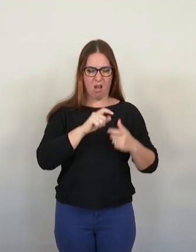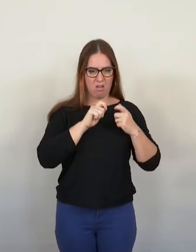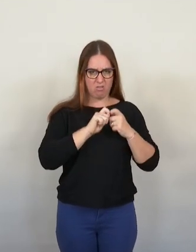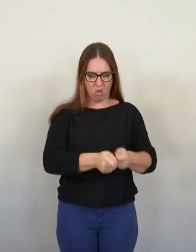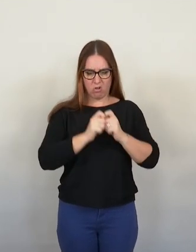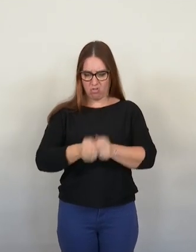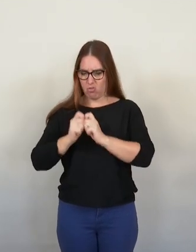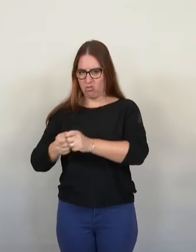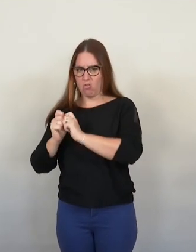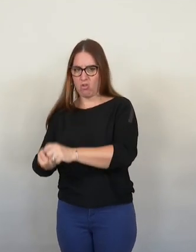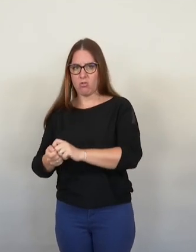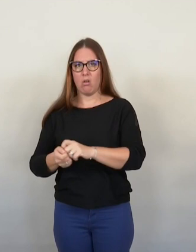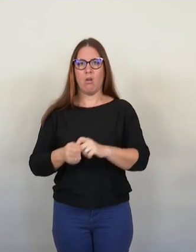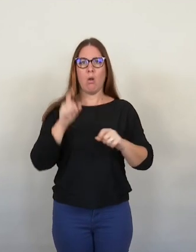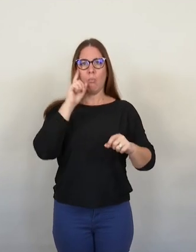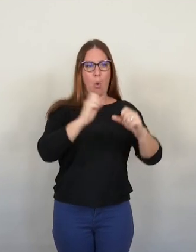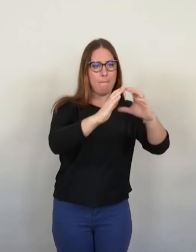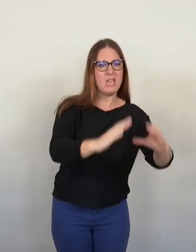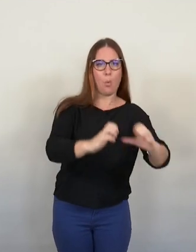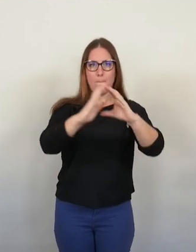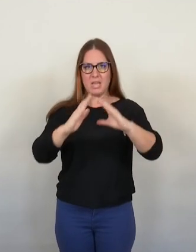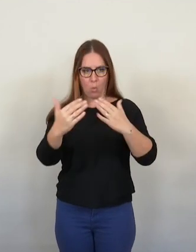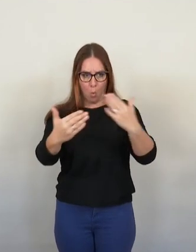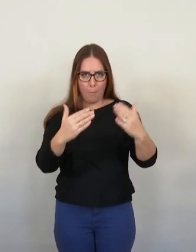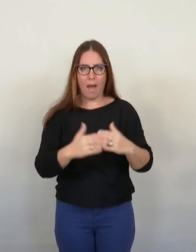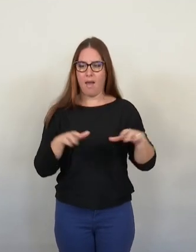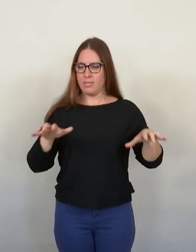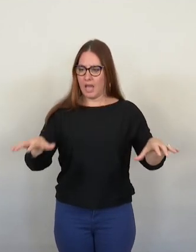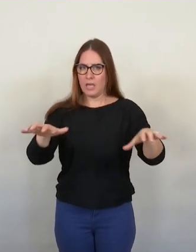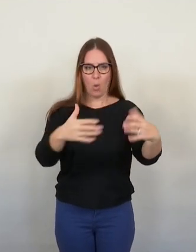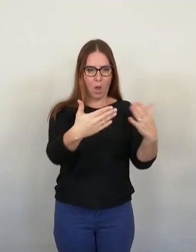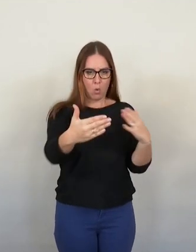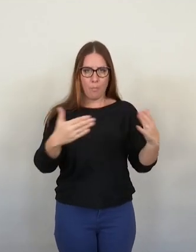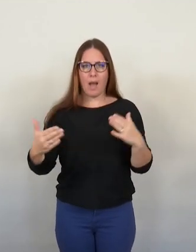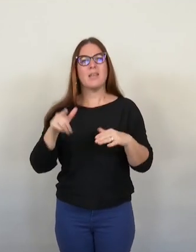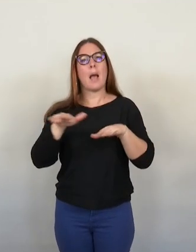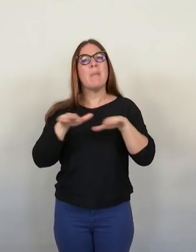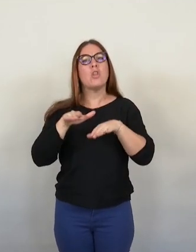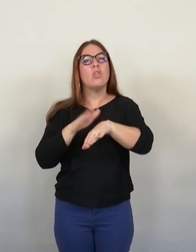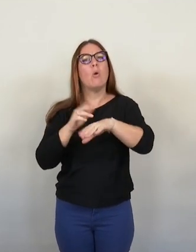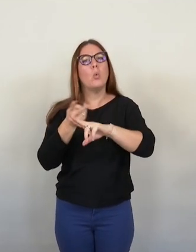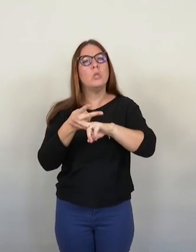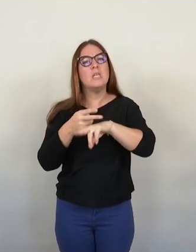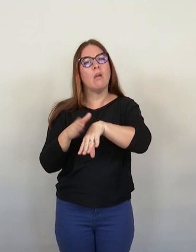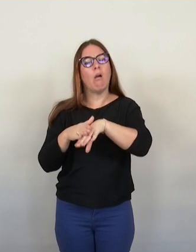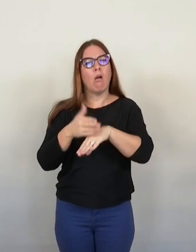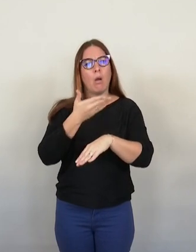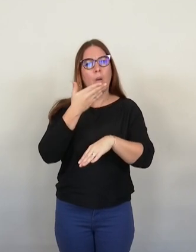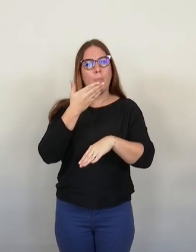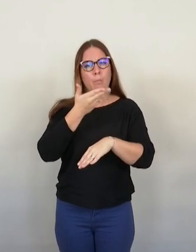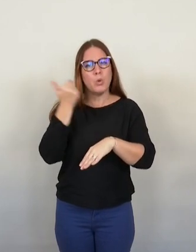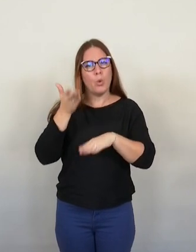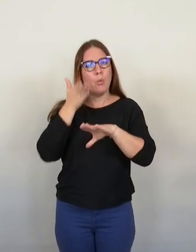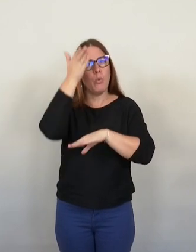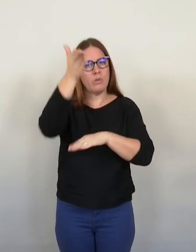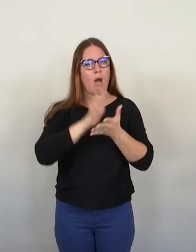d'un territoire à un autre et d'une maison à une autre ça c'est un c'est un élément on va dire méthodologique sur lequel je pense qu'on pourra à l'avenir